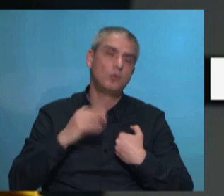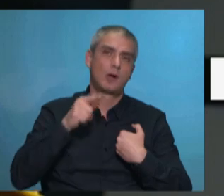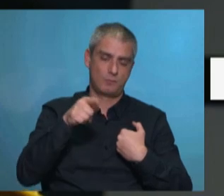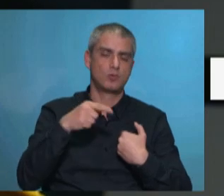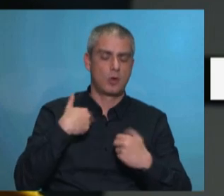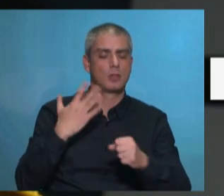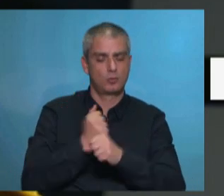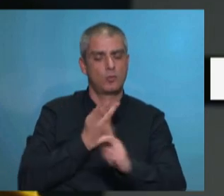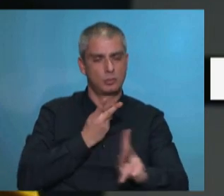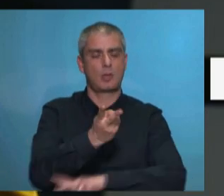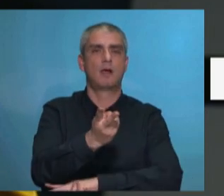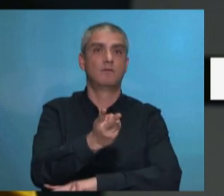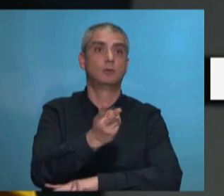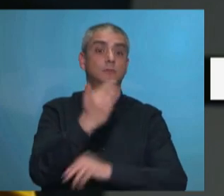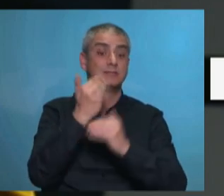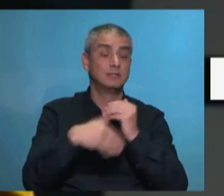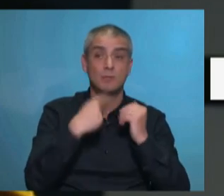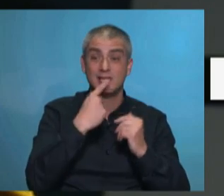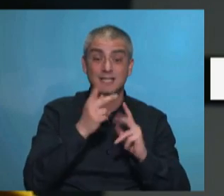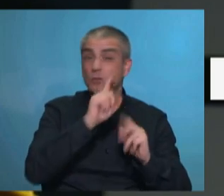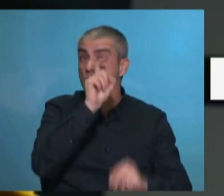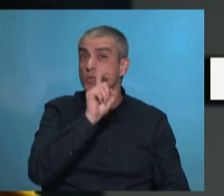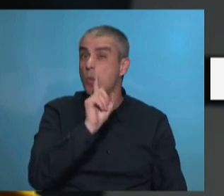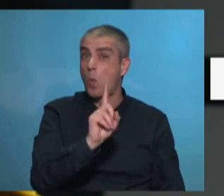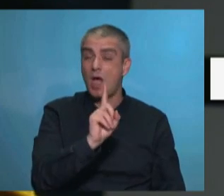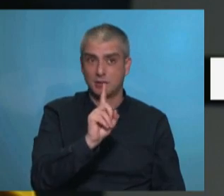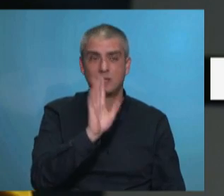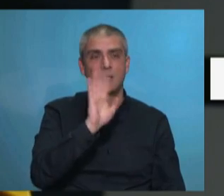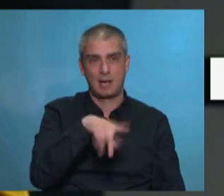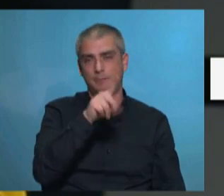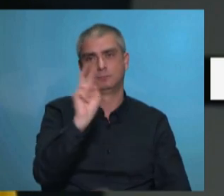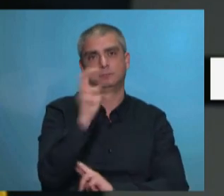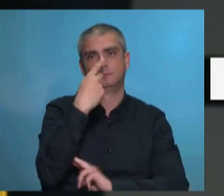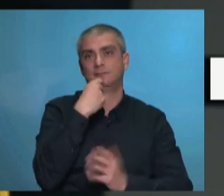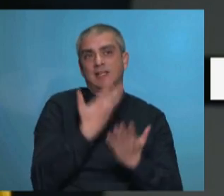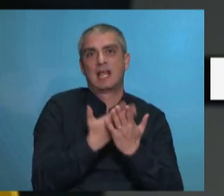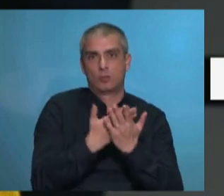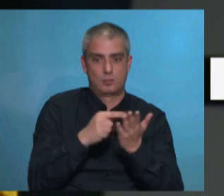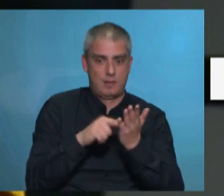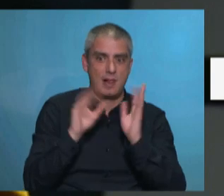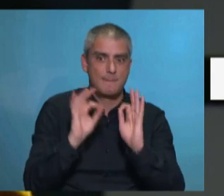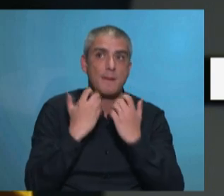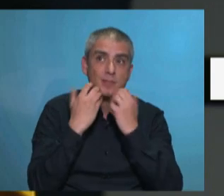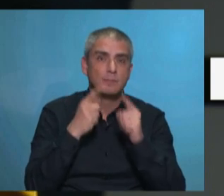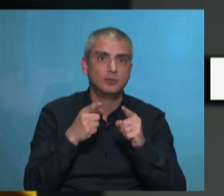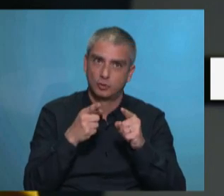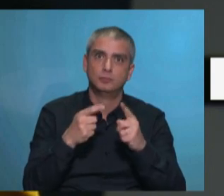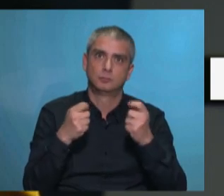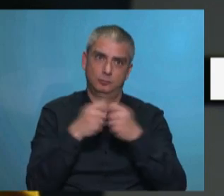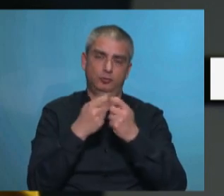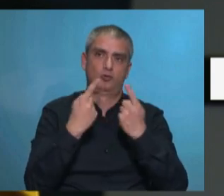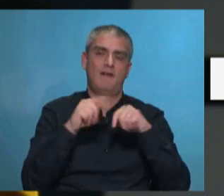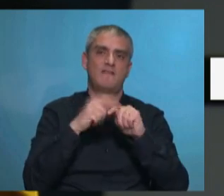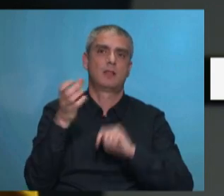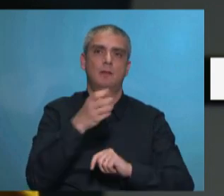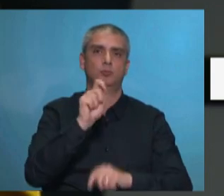אנחנו נעבור. לסיום נגיד שיכול מאוד להיות שגם הן יזומנו לעדות, בגלל שבאמת הפרשה הזאת נוגעת לוועדה למינוי